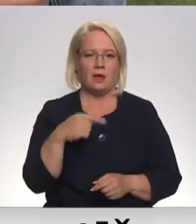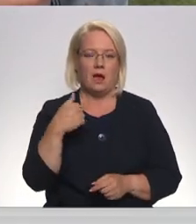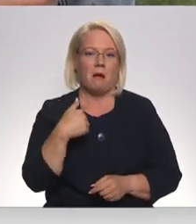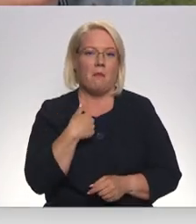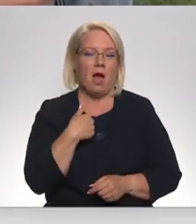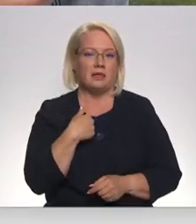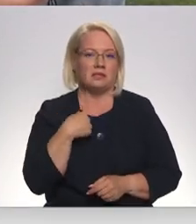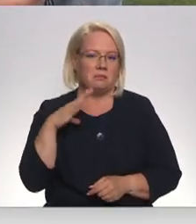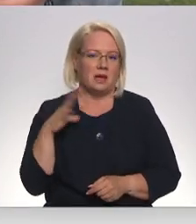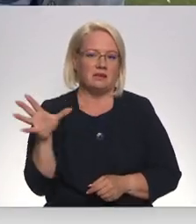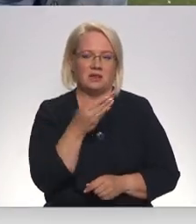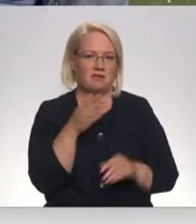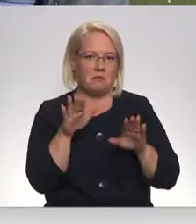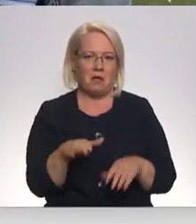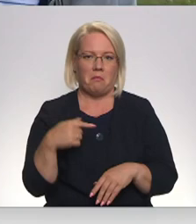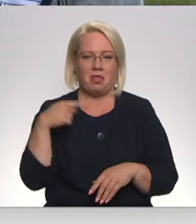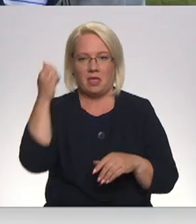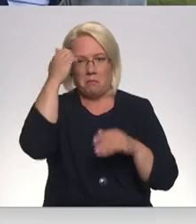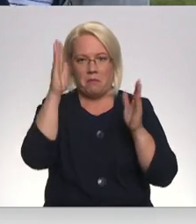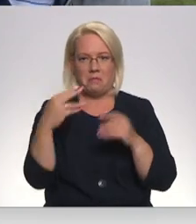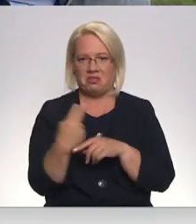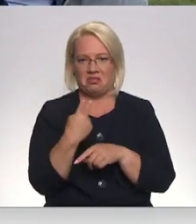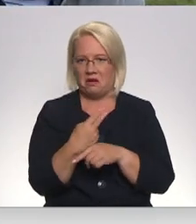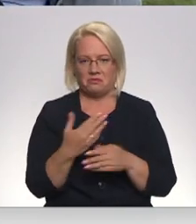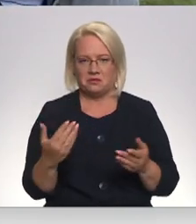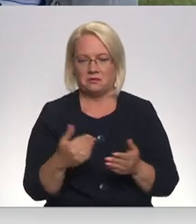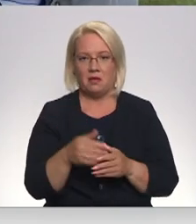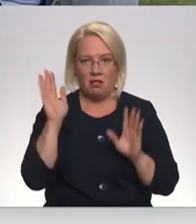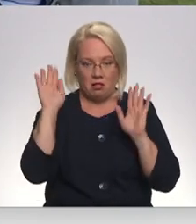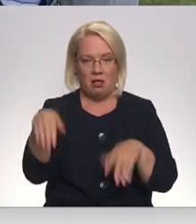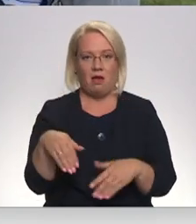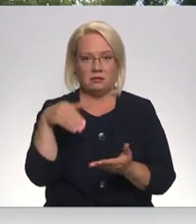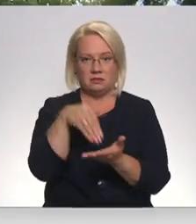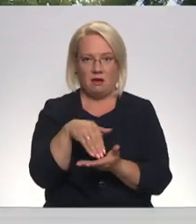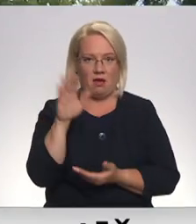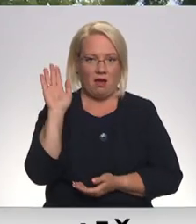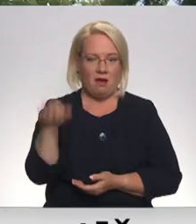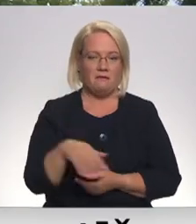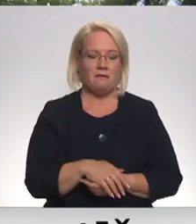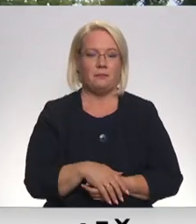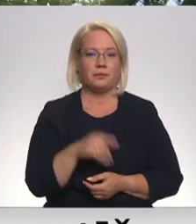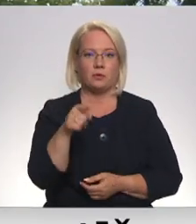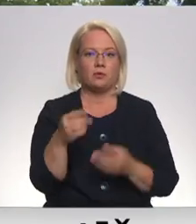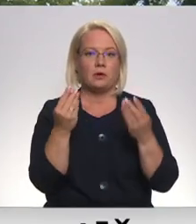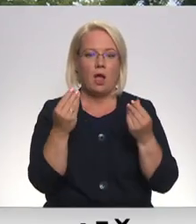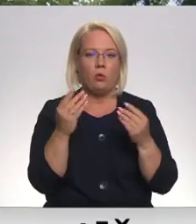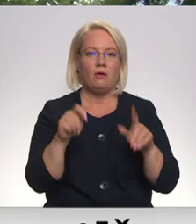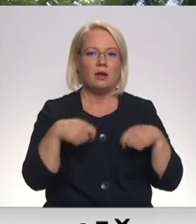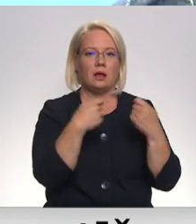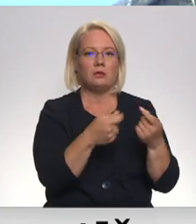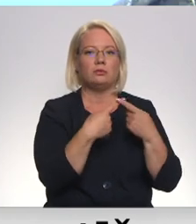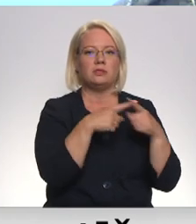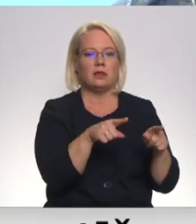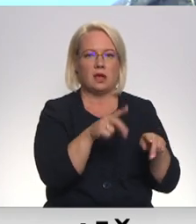palikties, man viņi netraucē, vienkārši, lai viņi ir. To nav, dabar novirzīt kaut kur